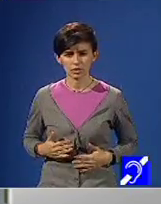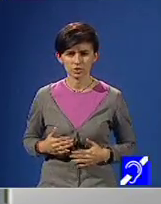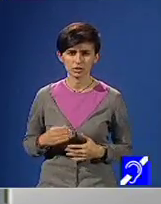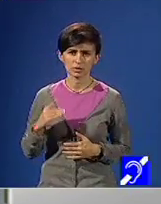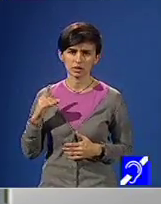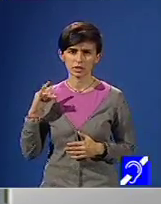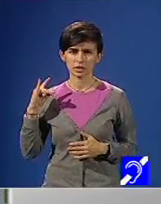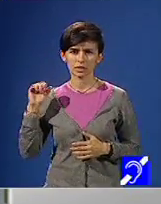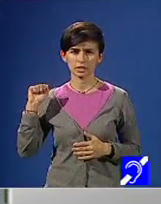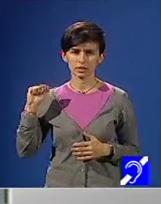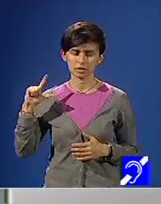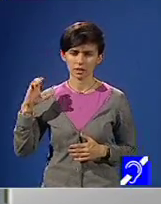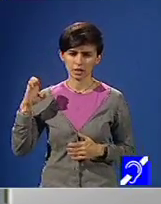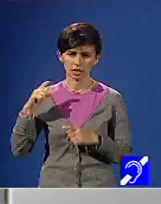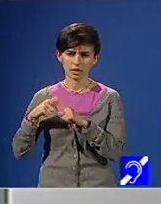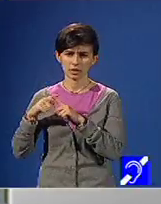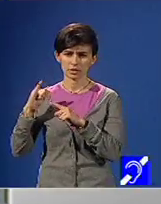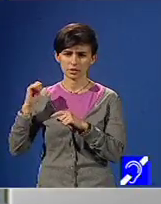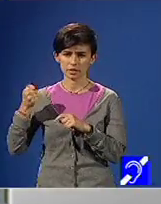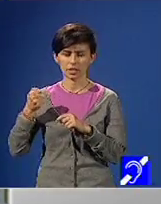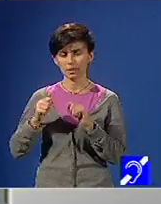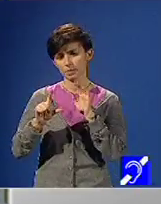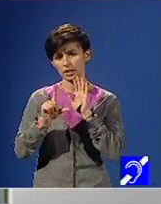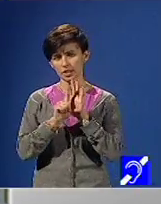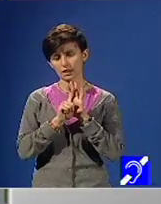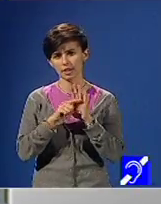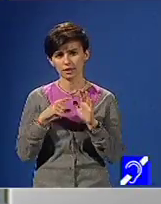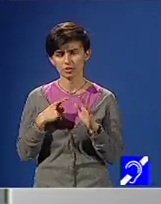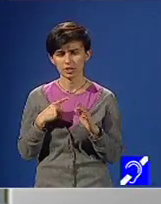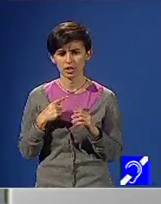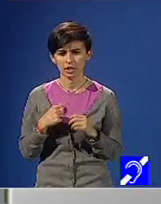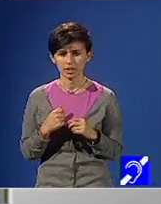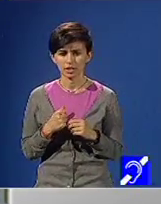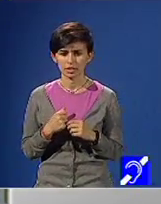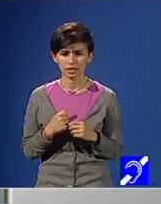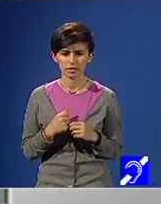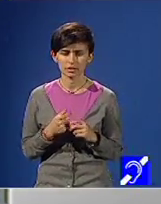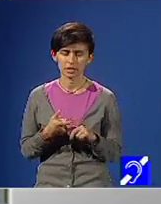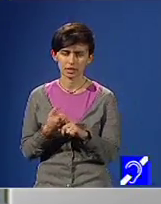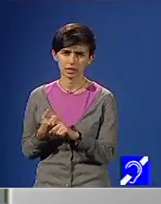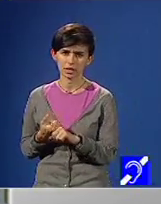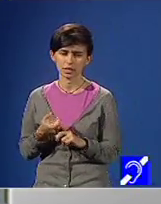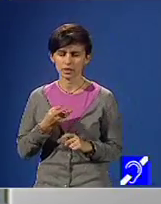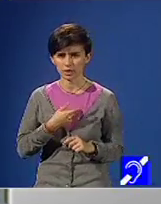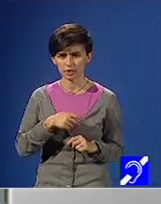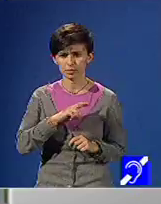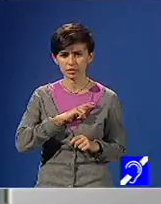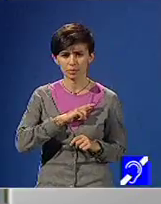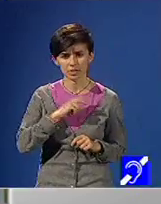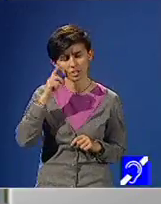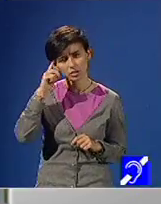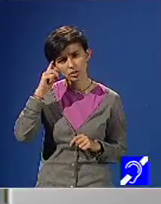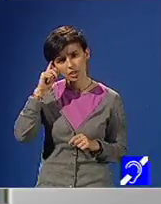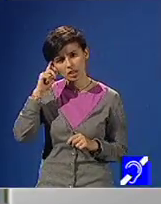lege este sigur de ține de responsabilitatea unui psiholog clinician.